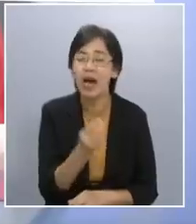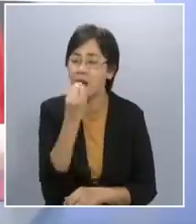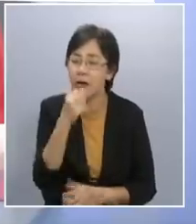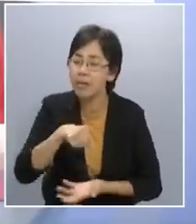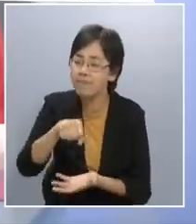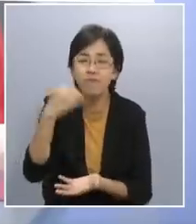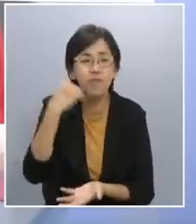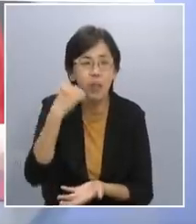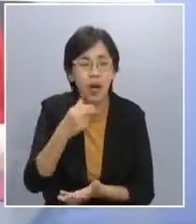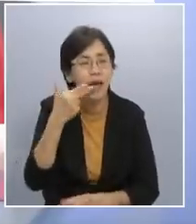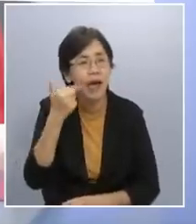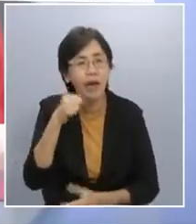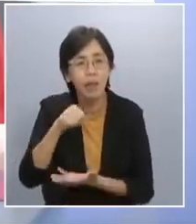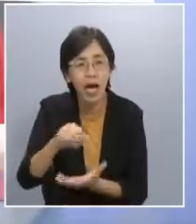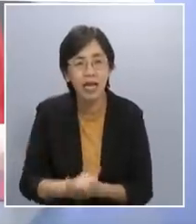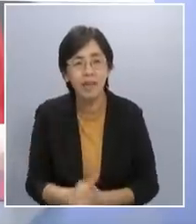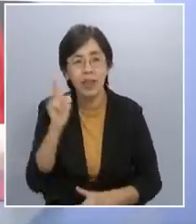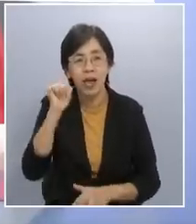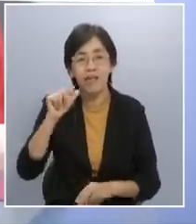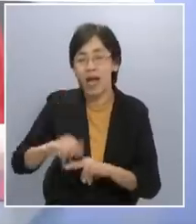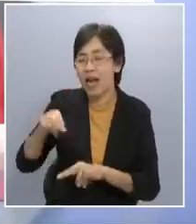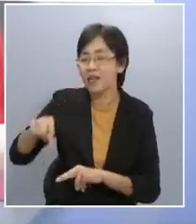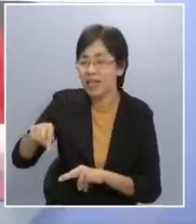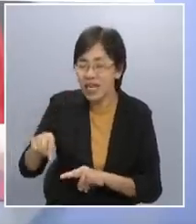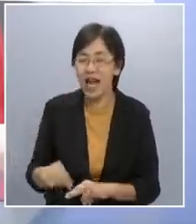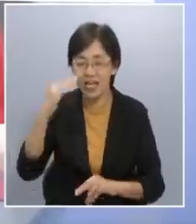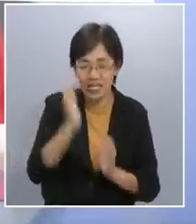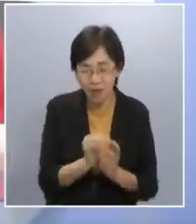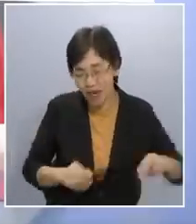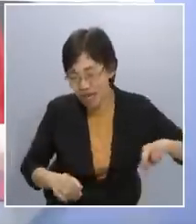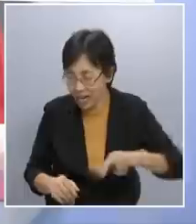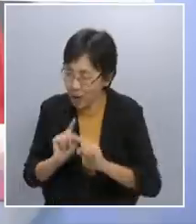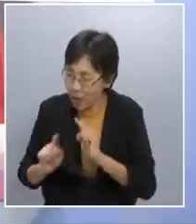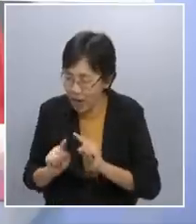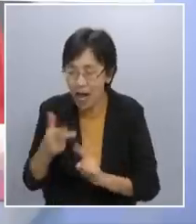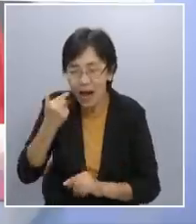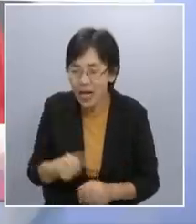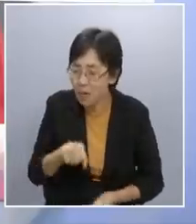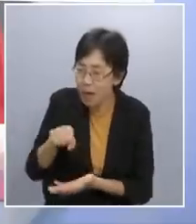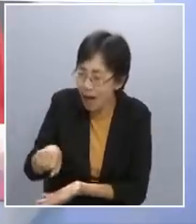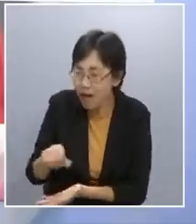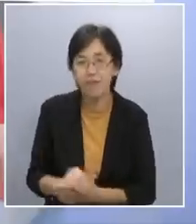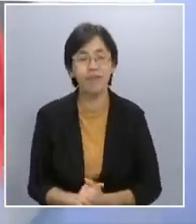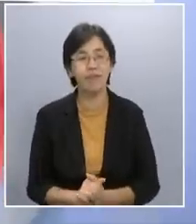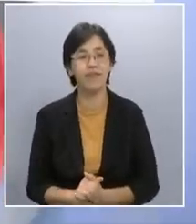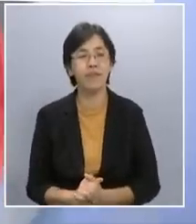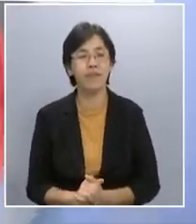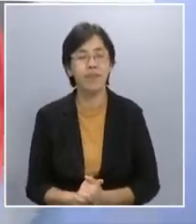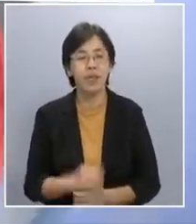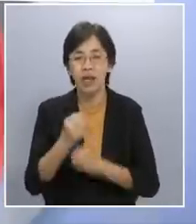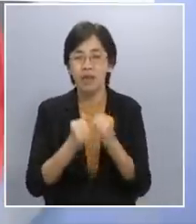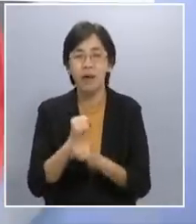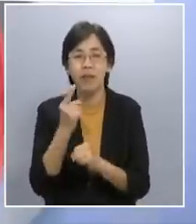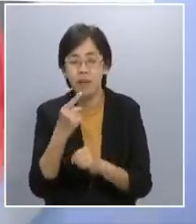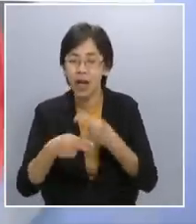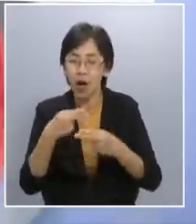งี้ยนะให้ขนมแม่ผมก็นั่งเงี้ยเขาก็มาทักทายแม่แล้วก็ให้ขนมแม่เงี้ยก็มีแล้วก็มีปีใหม่แล้วก็ให้ของ